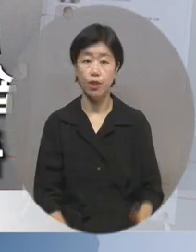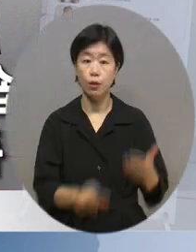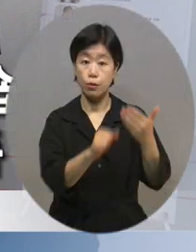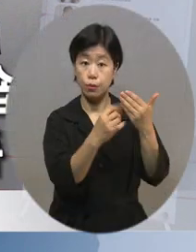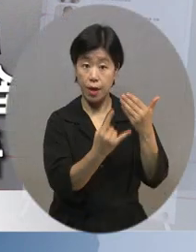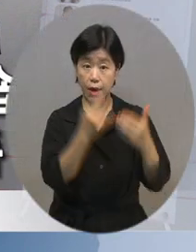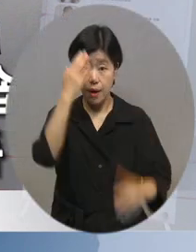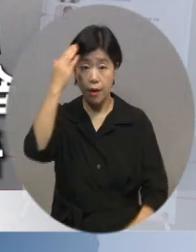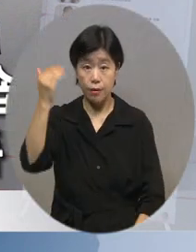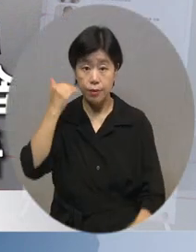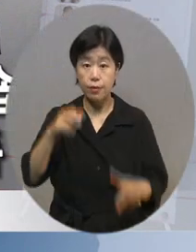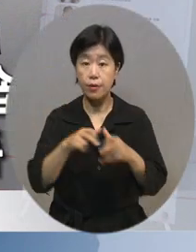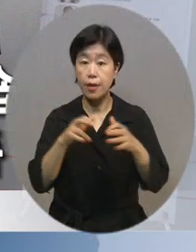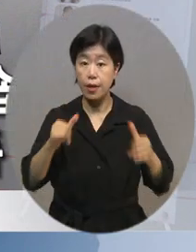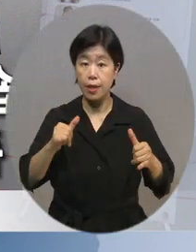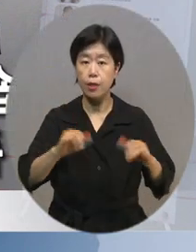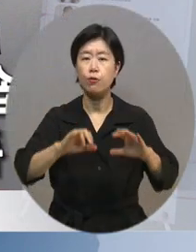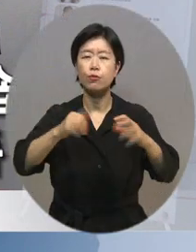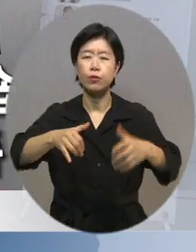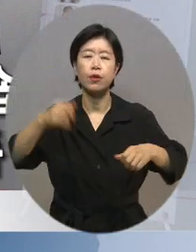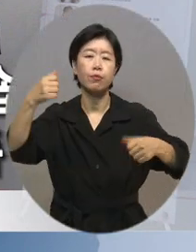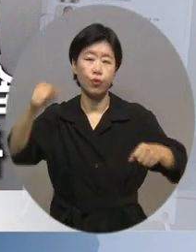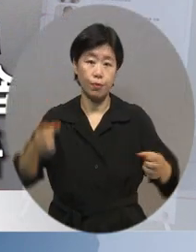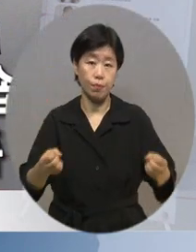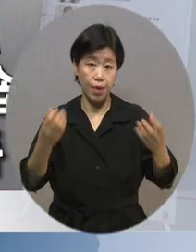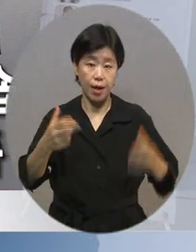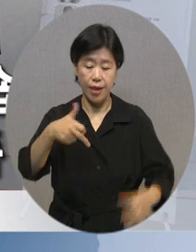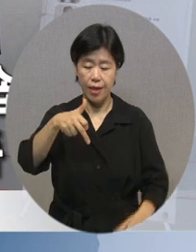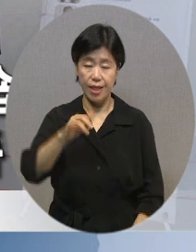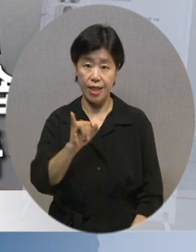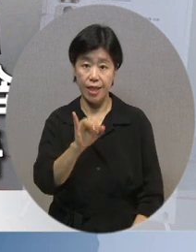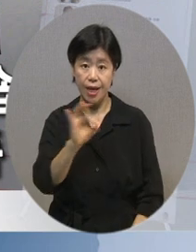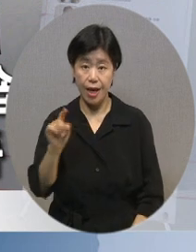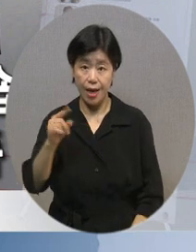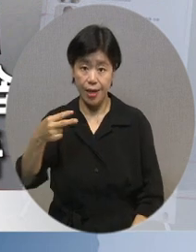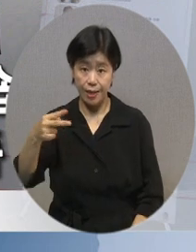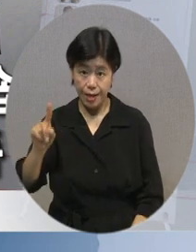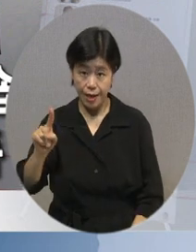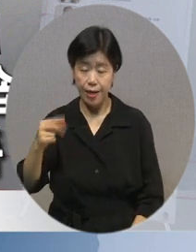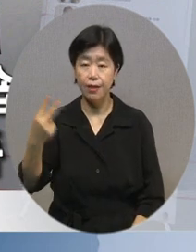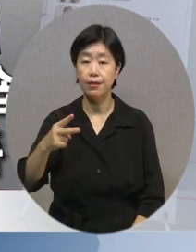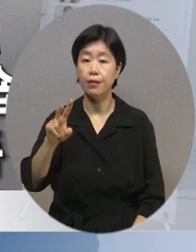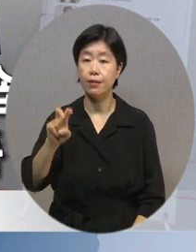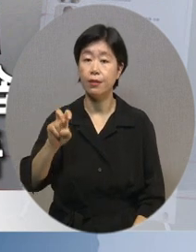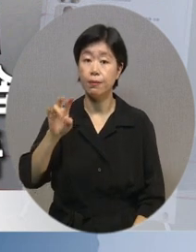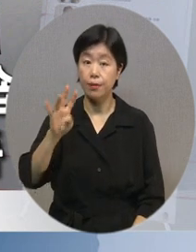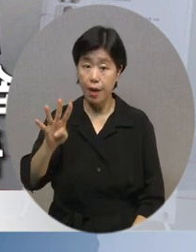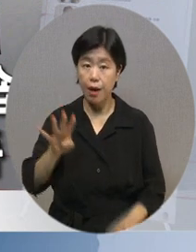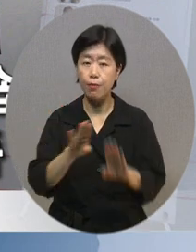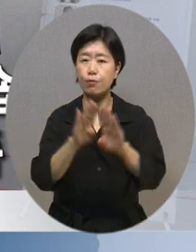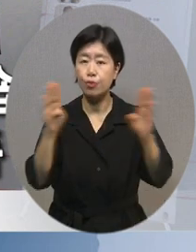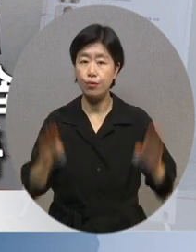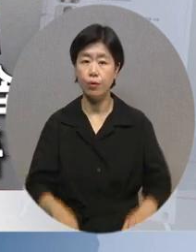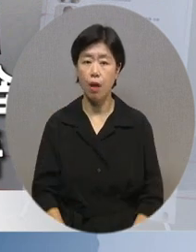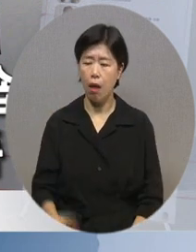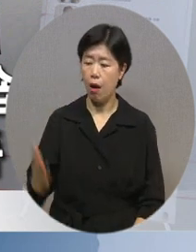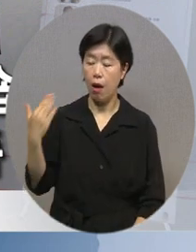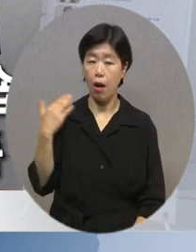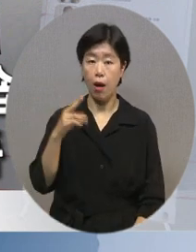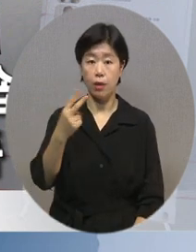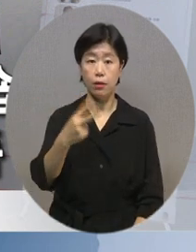제9회 대한민국 장애인 국제무용제 키아다 2024가 열렸습니다. 지난